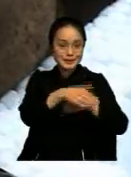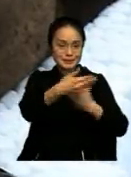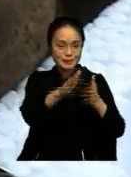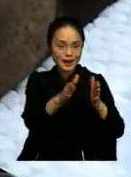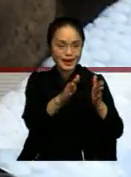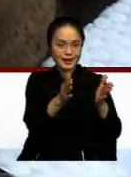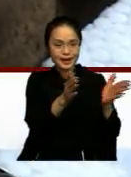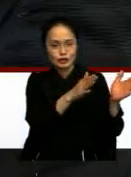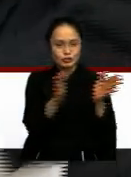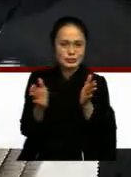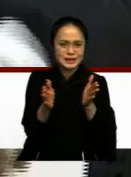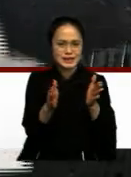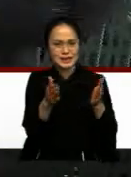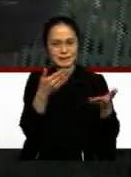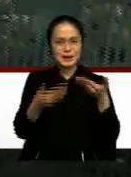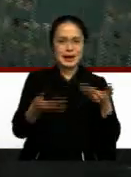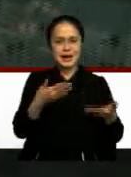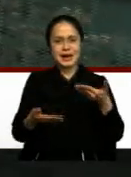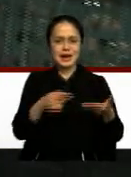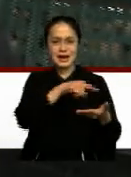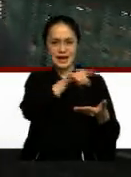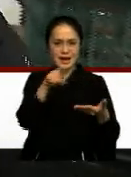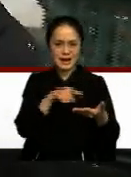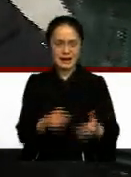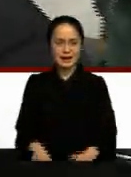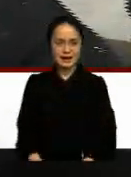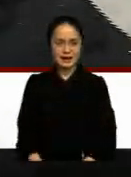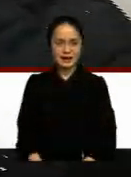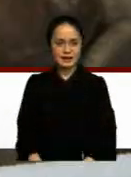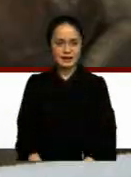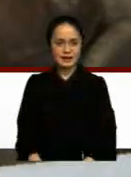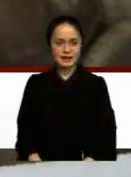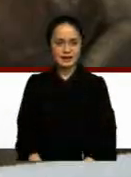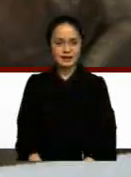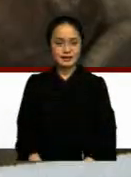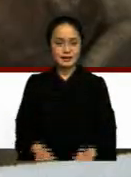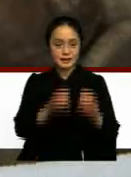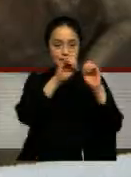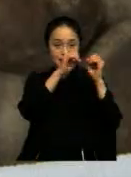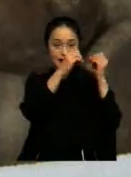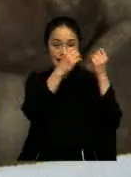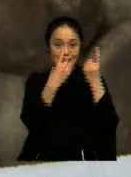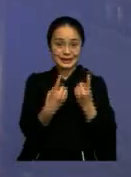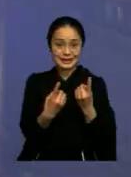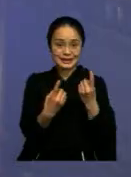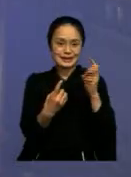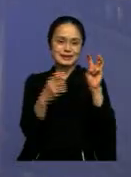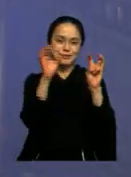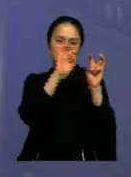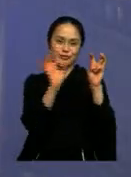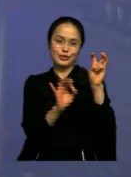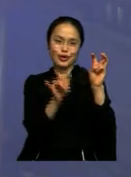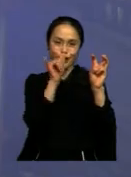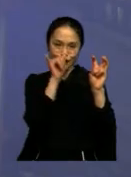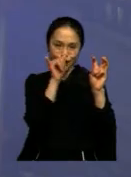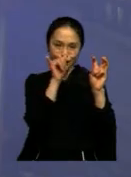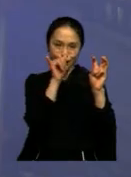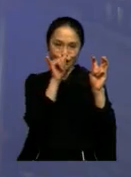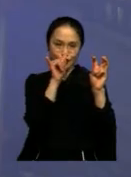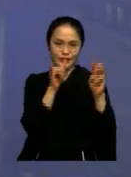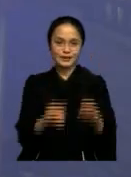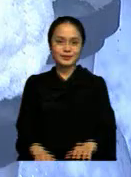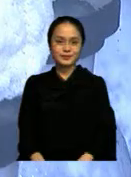살집이 두툼해진 버섯들은 평소보다 30%가량 저렴한 가격에 판매되고 있습니다. 생산량이 연간 700톤